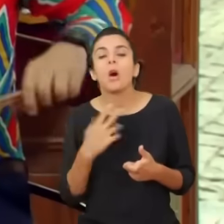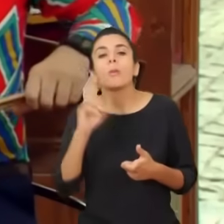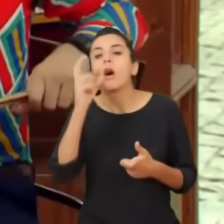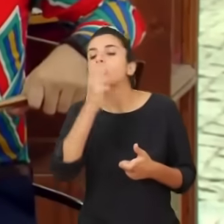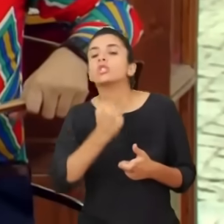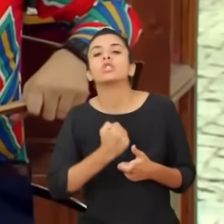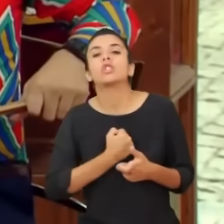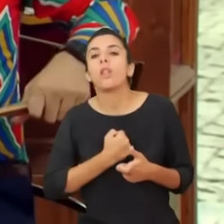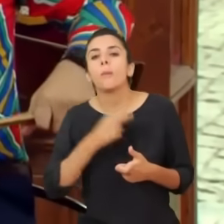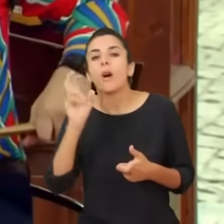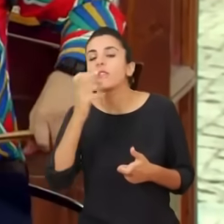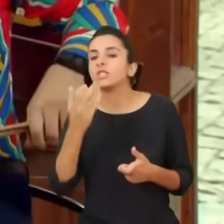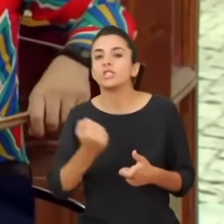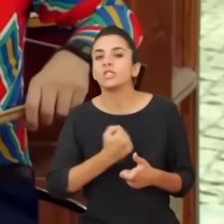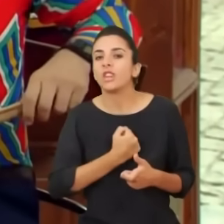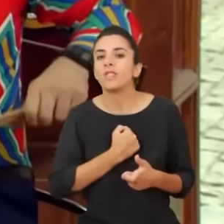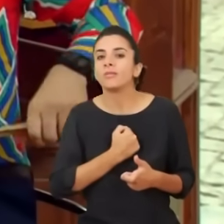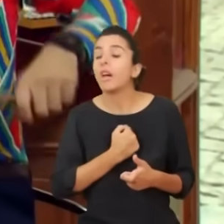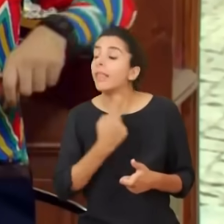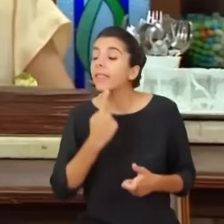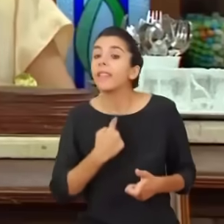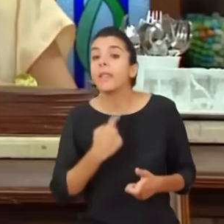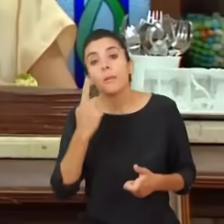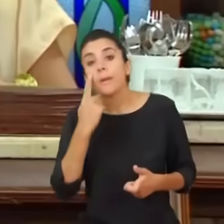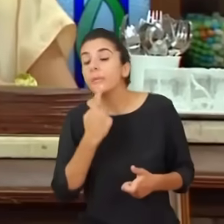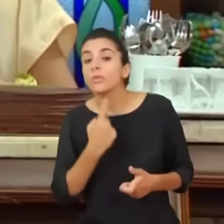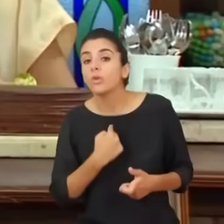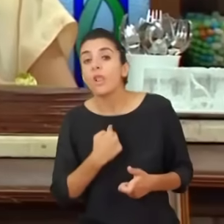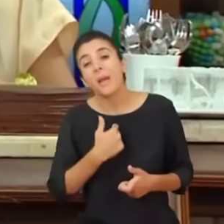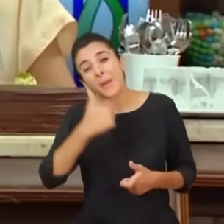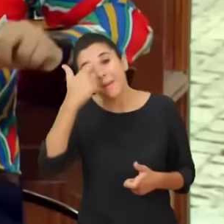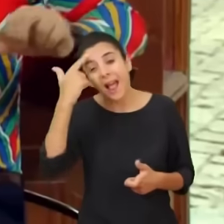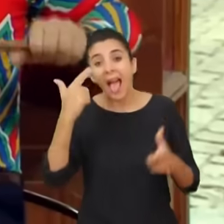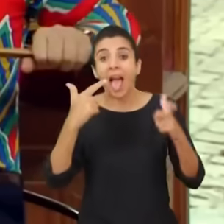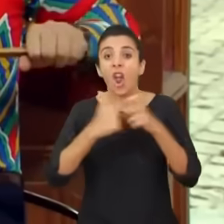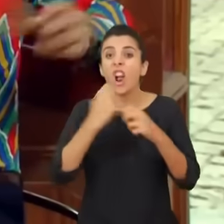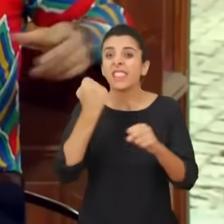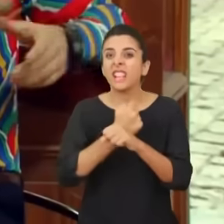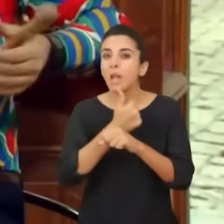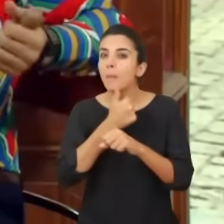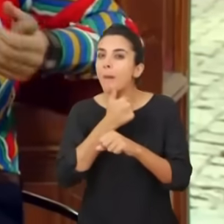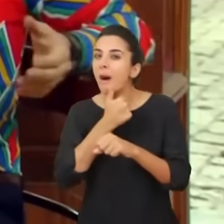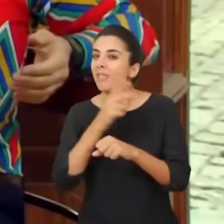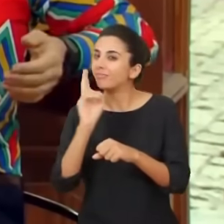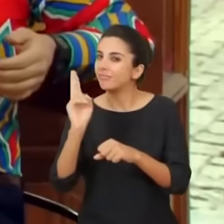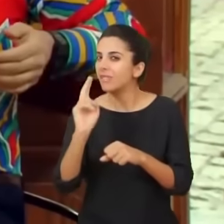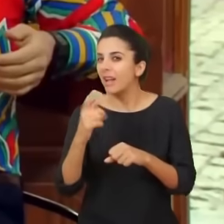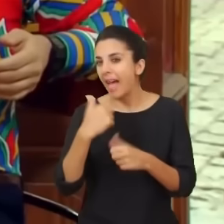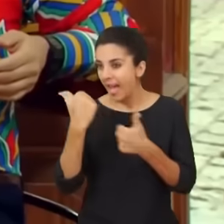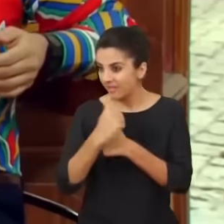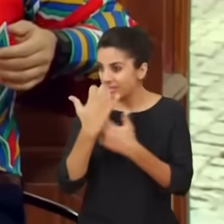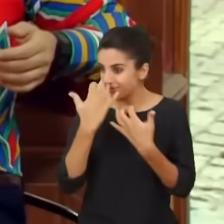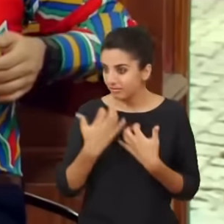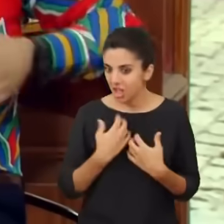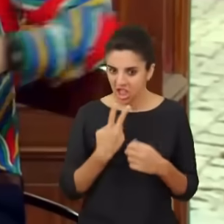Abişim, mavişim. Bak hemen, ne bakayım. Şey, belki Erol Taş Baba Sami seni bana verebilir. İkinci